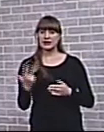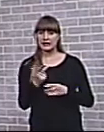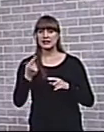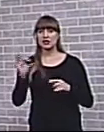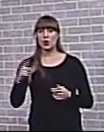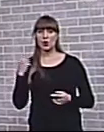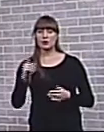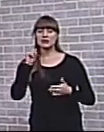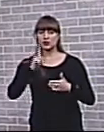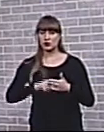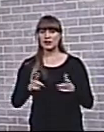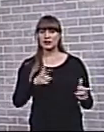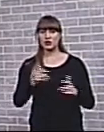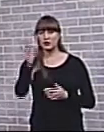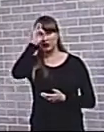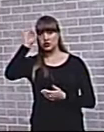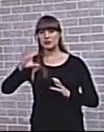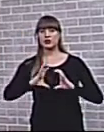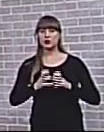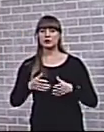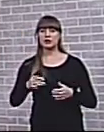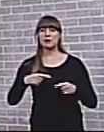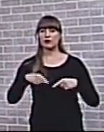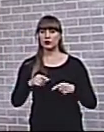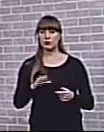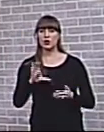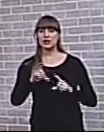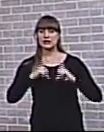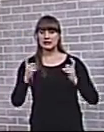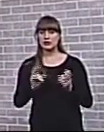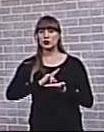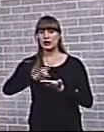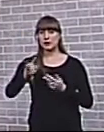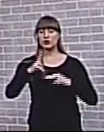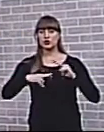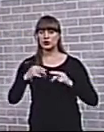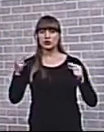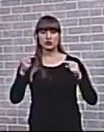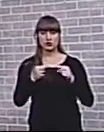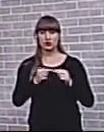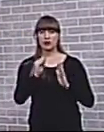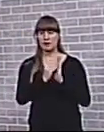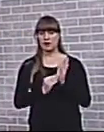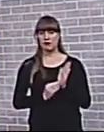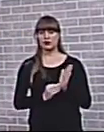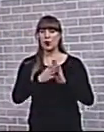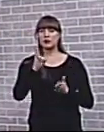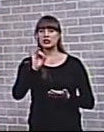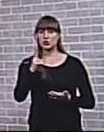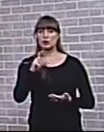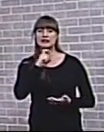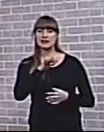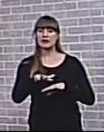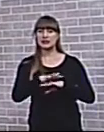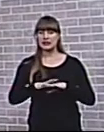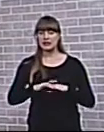готовится к чемпионату мира по футболу, стадион и аэропорт строятся четко по графикам. Жилой комплекс «Норд», «Северный